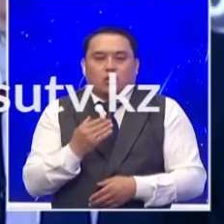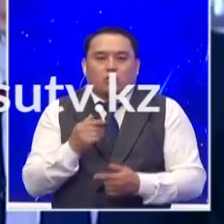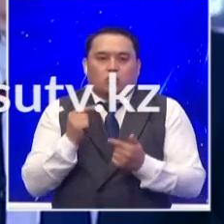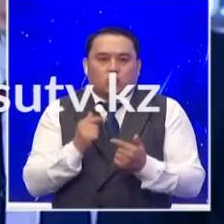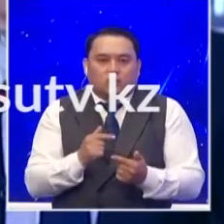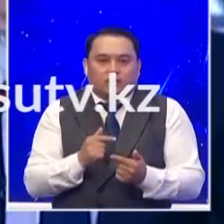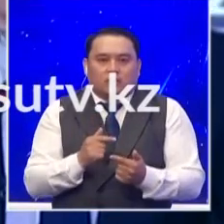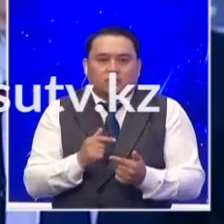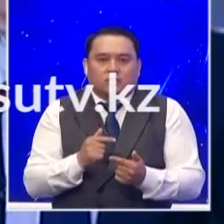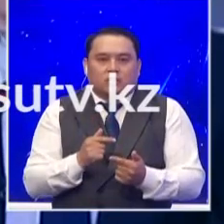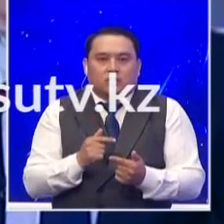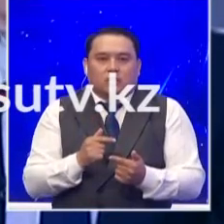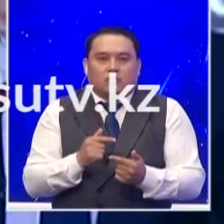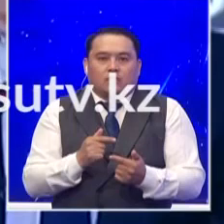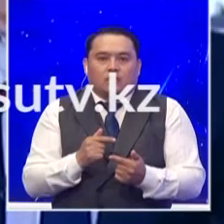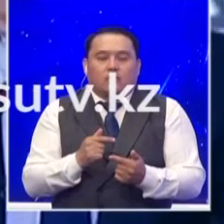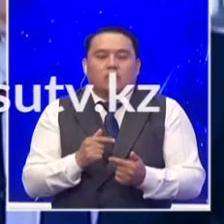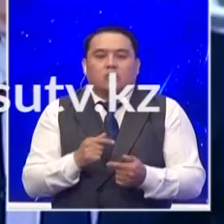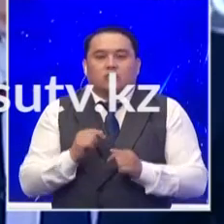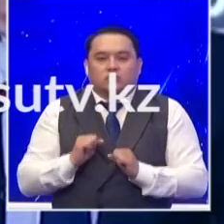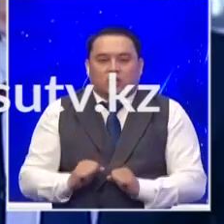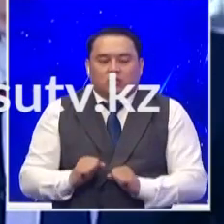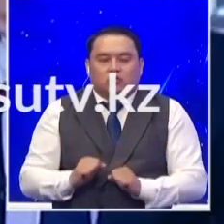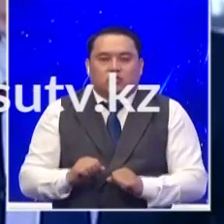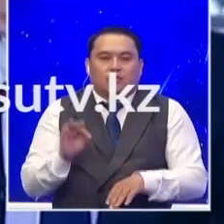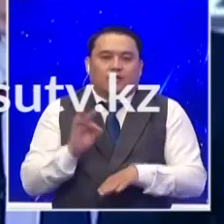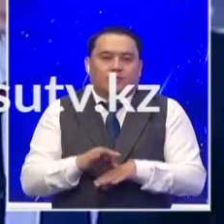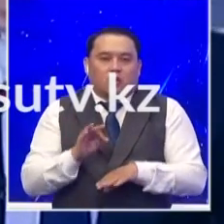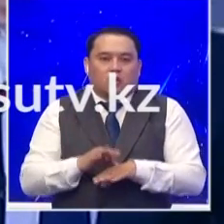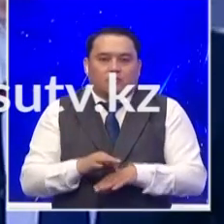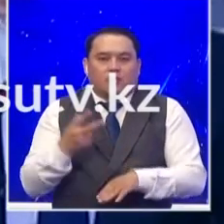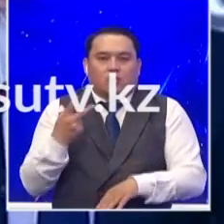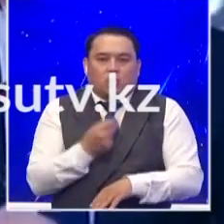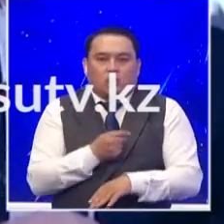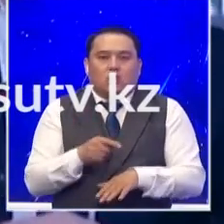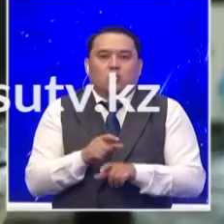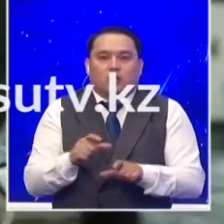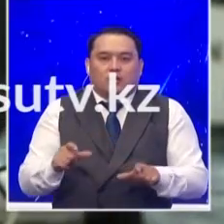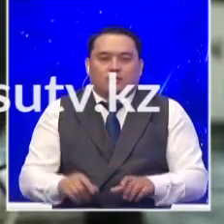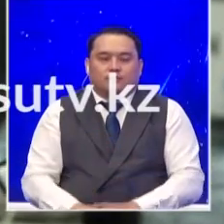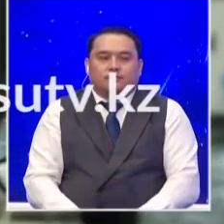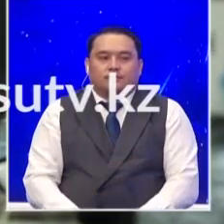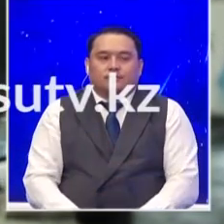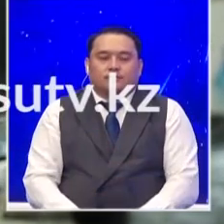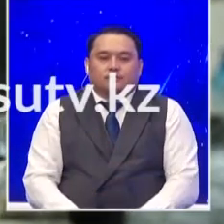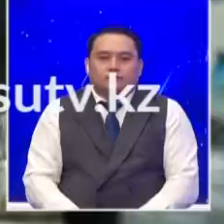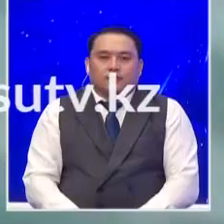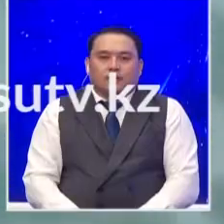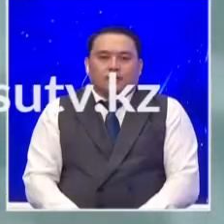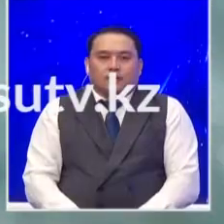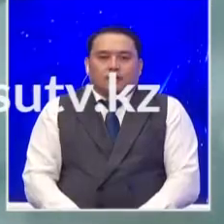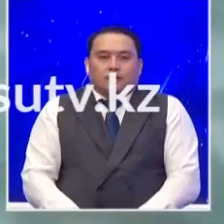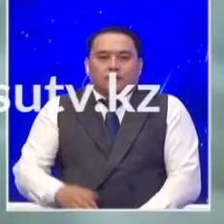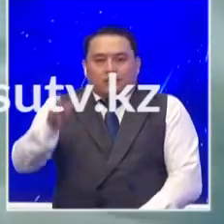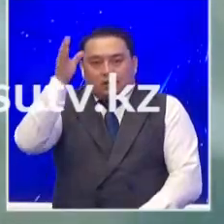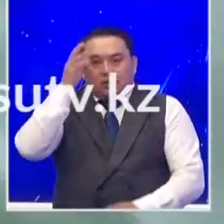коронавирусной инфекции, что может обеспечить надежную защиту от заболевания привитых людей. Для сотрудников